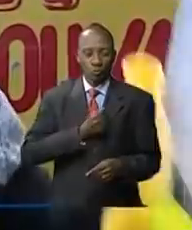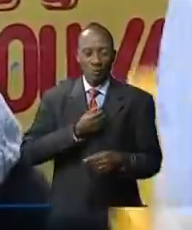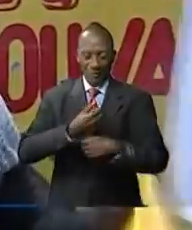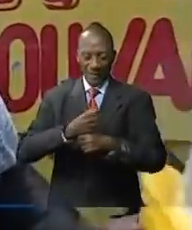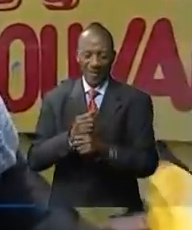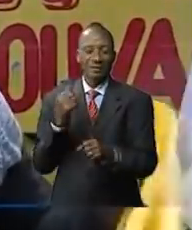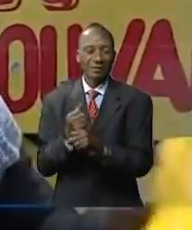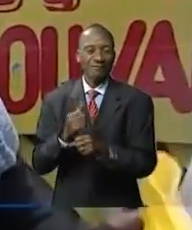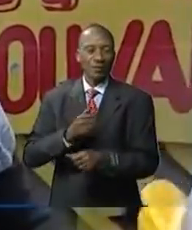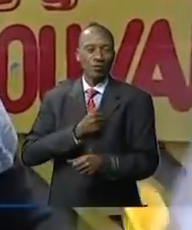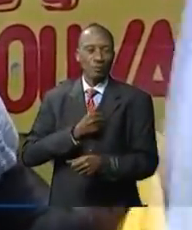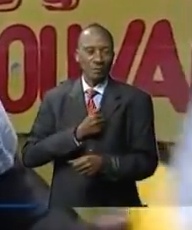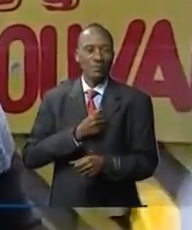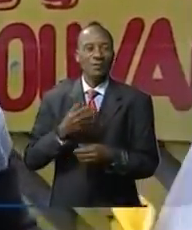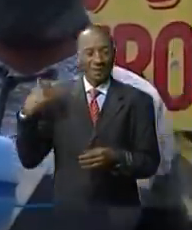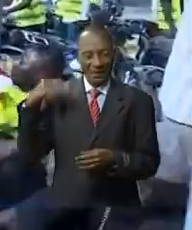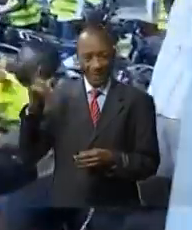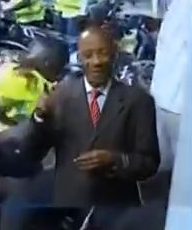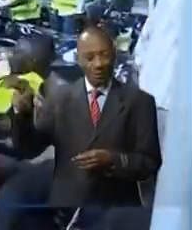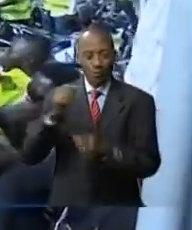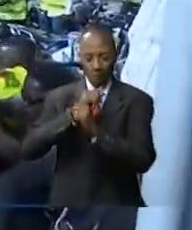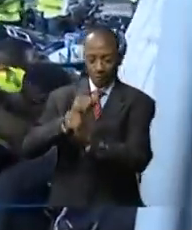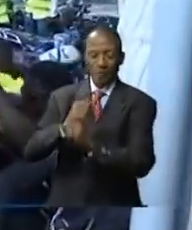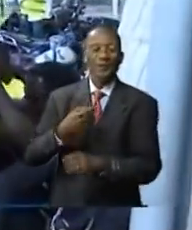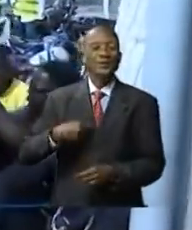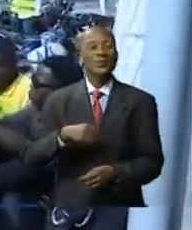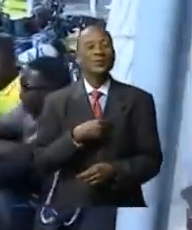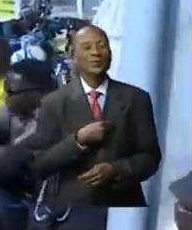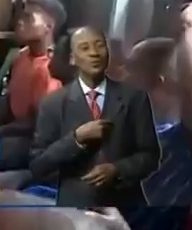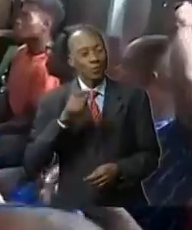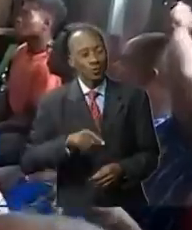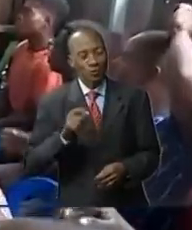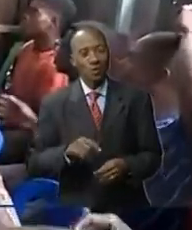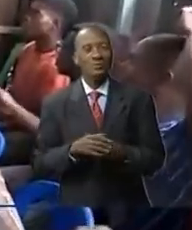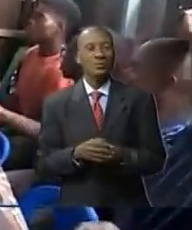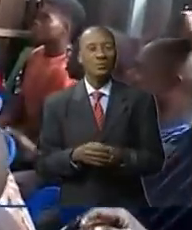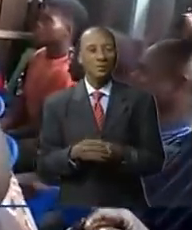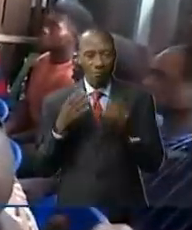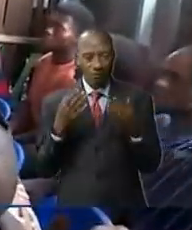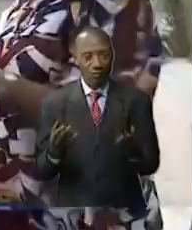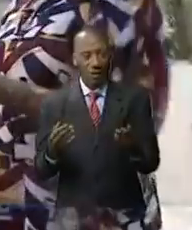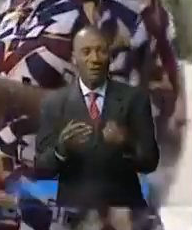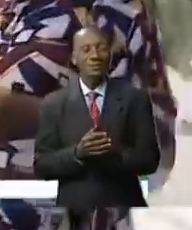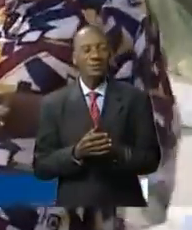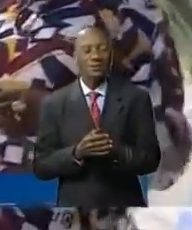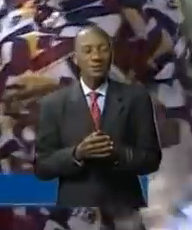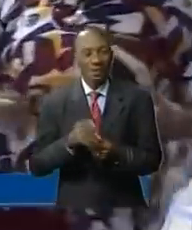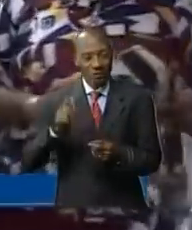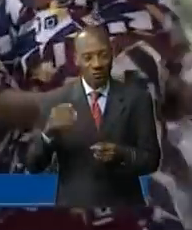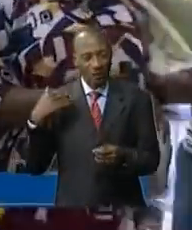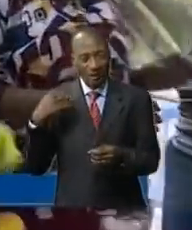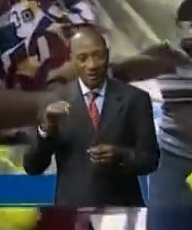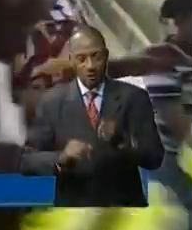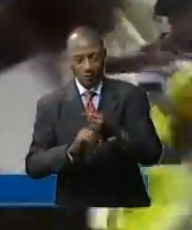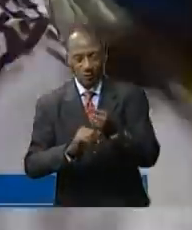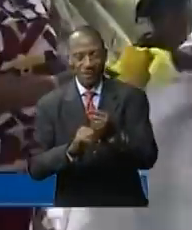Il faut l'État Siko à son tour à protéger Bisso. L'édit régulant ce secteur, dont la proposition a été jugée recevable par l'Assemblée provinciale de